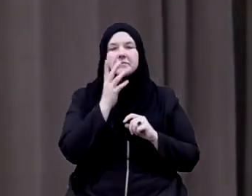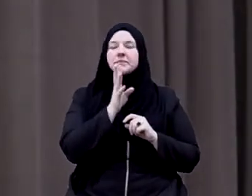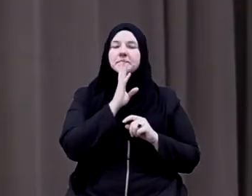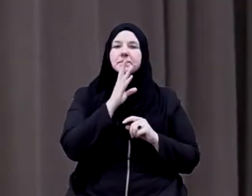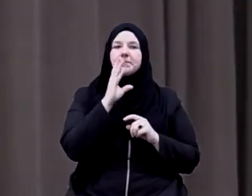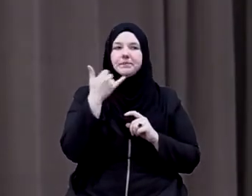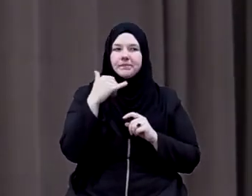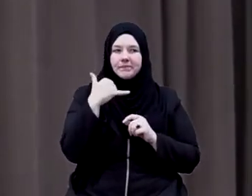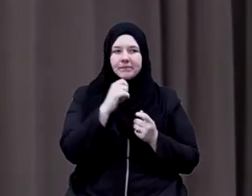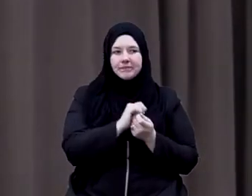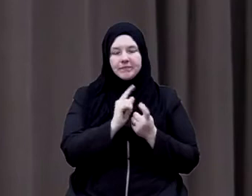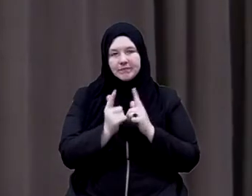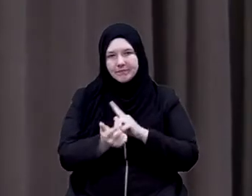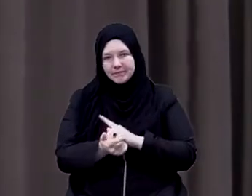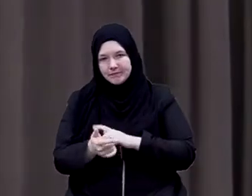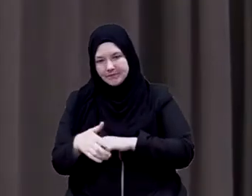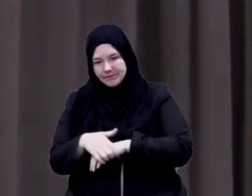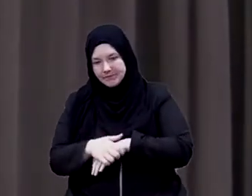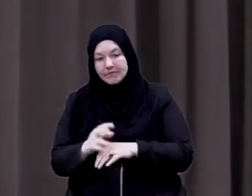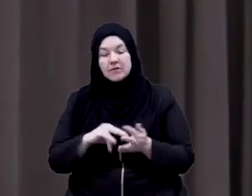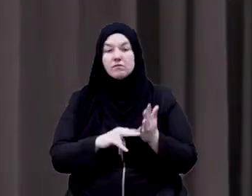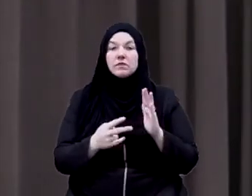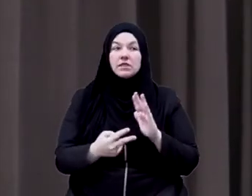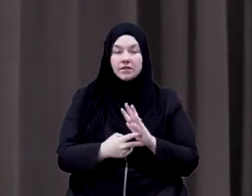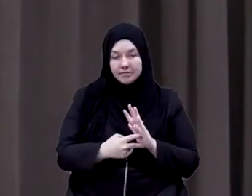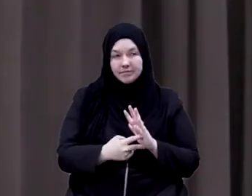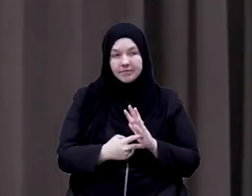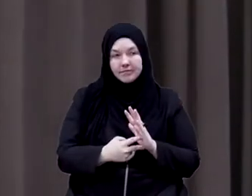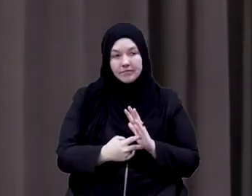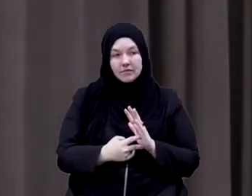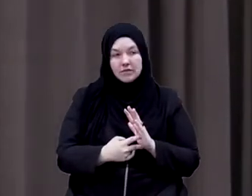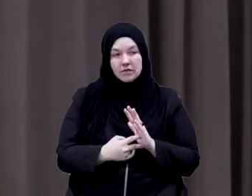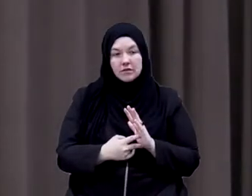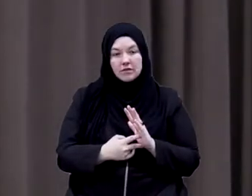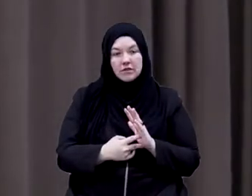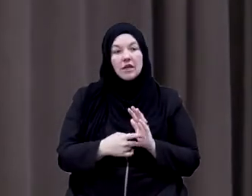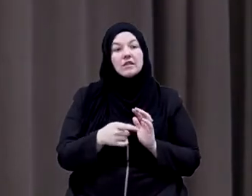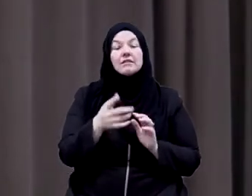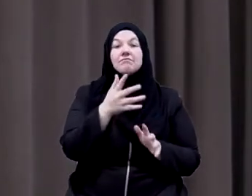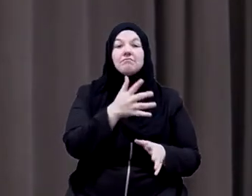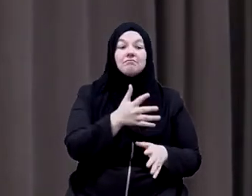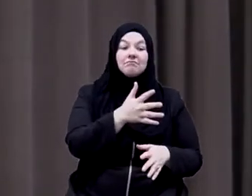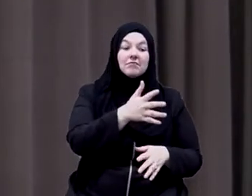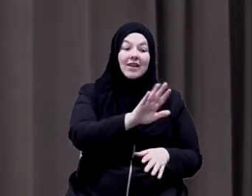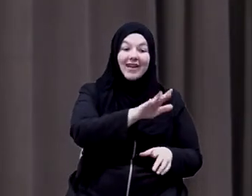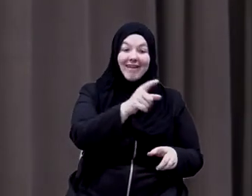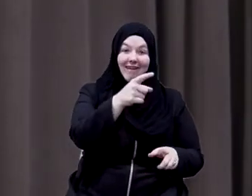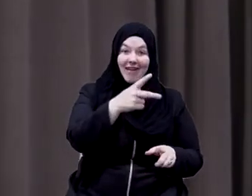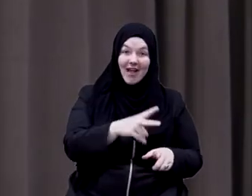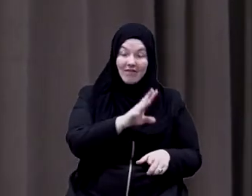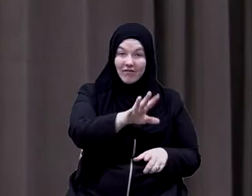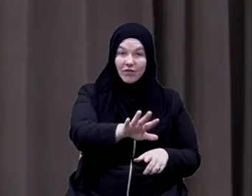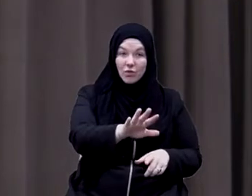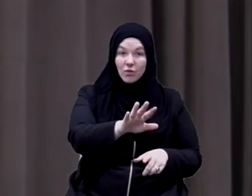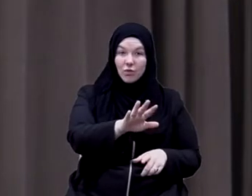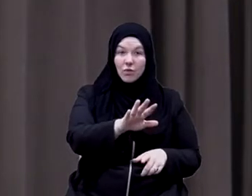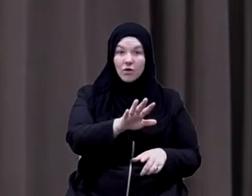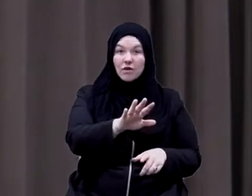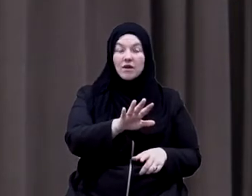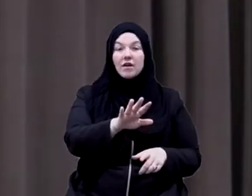دِينِكُمْ عَنْ هَذِهِ الْحُمَيْرَةِ. Take the half of your deen from this reddish